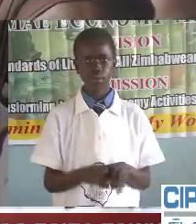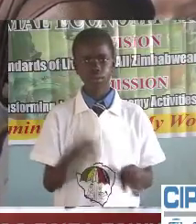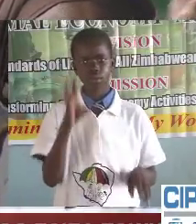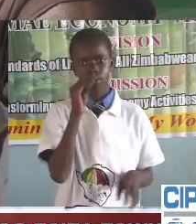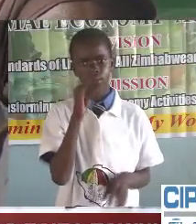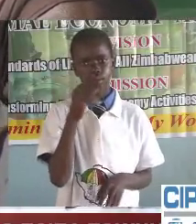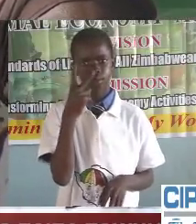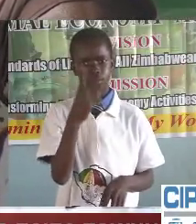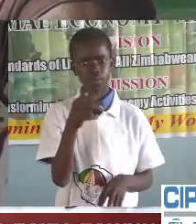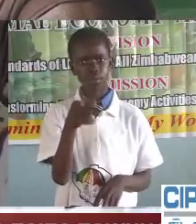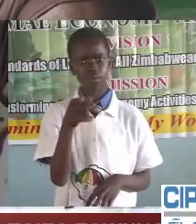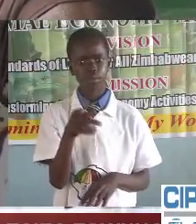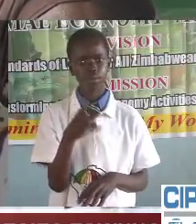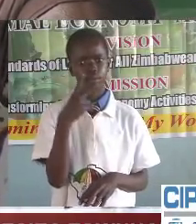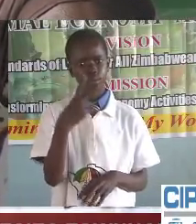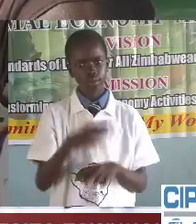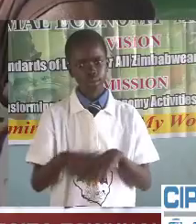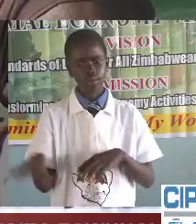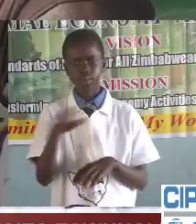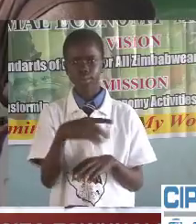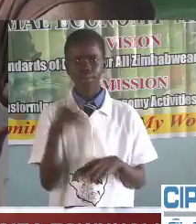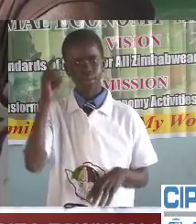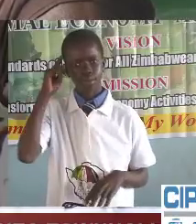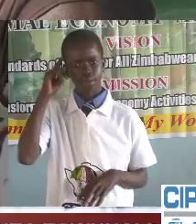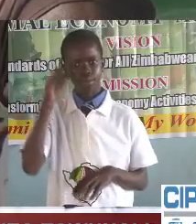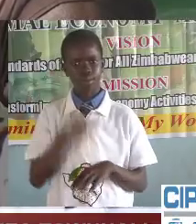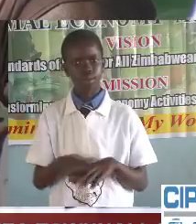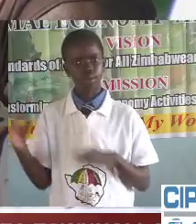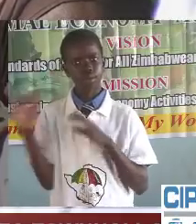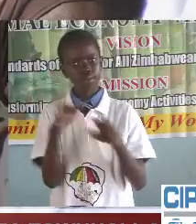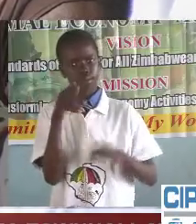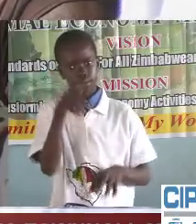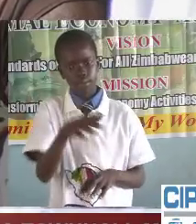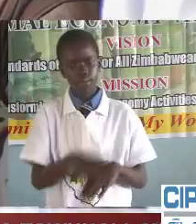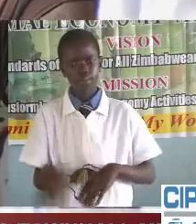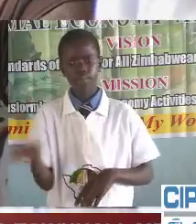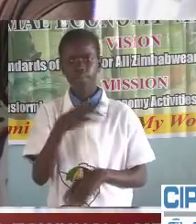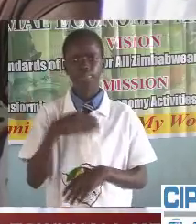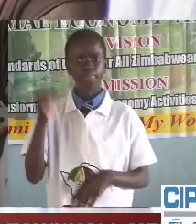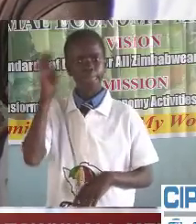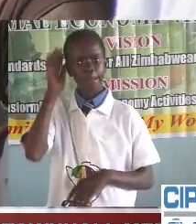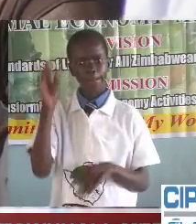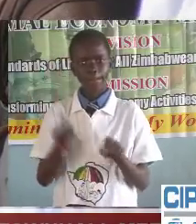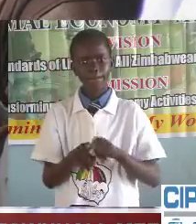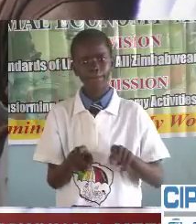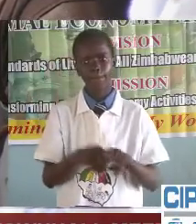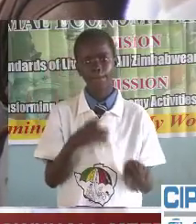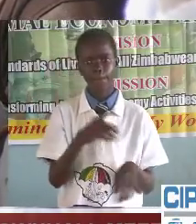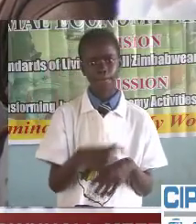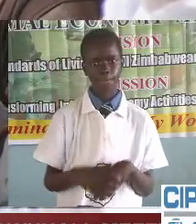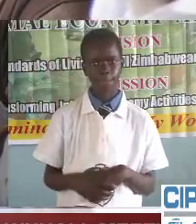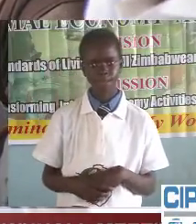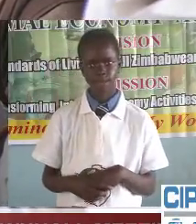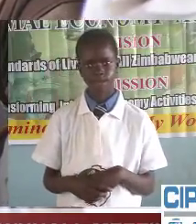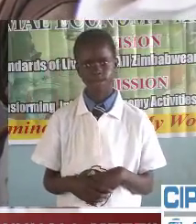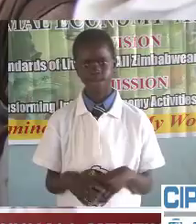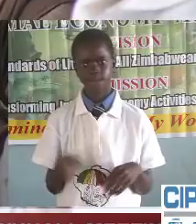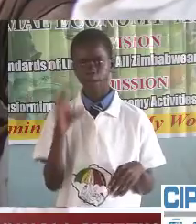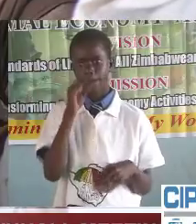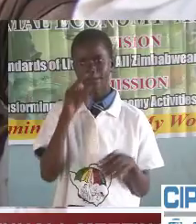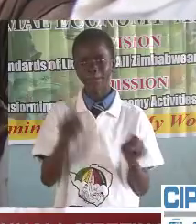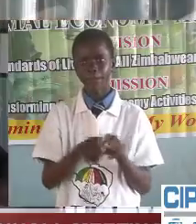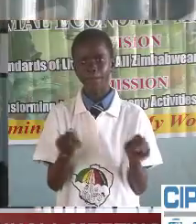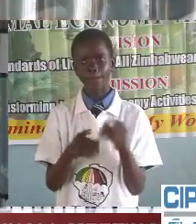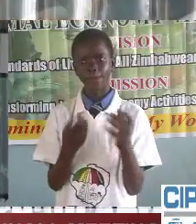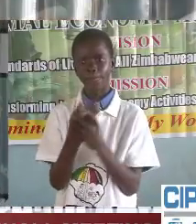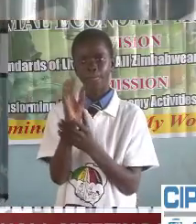dzavanoona kuti nzvimbo idzi dzine market. Nokuti vazhinji tiri kupuhwa sezvakaita mudondomo tonzi